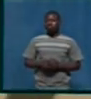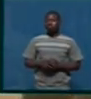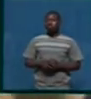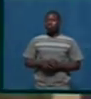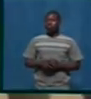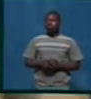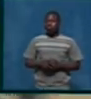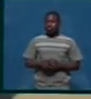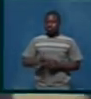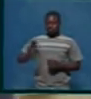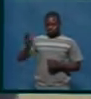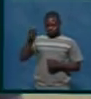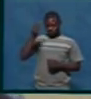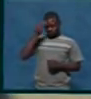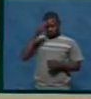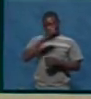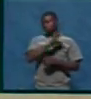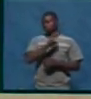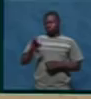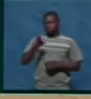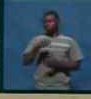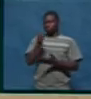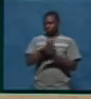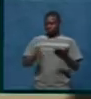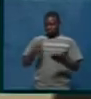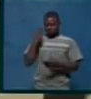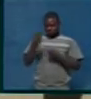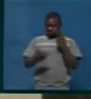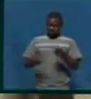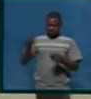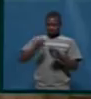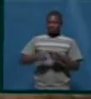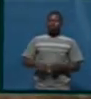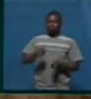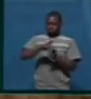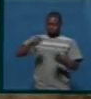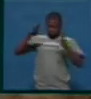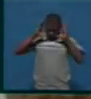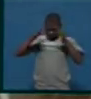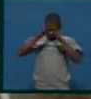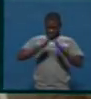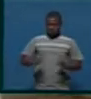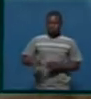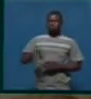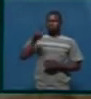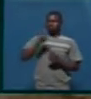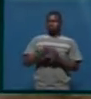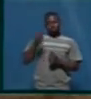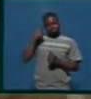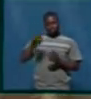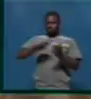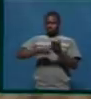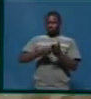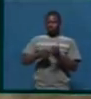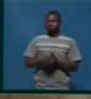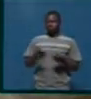Le ministre de la Culture, des Arts et du Tourisme à la Grande Mosquée de Dioulasso-Ba en pleine réhabilitation. Ici, Abdoul Karim